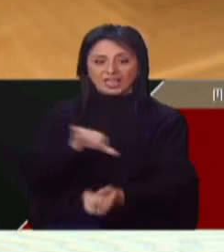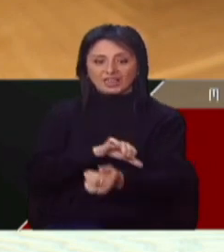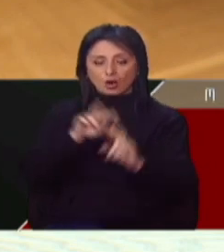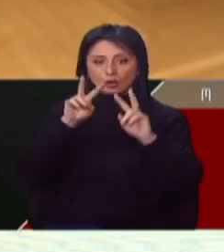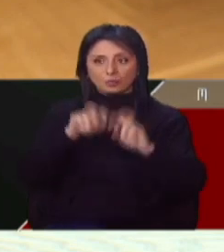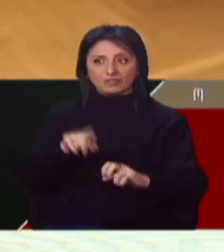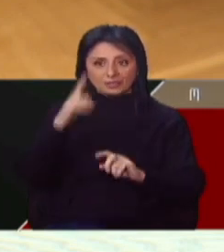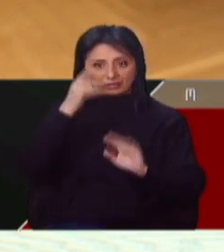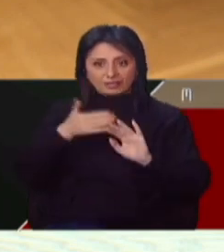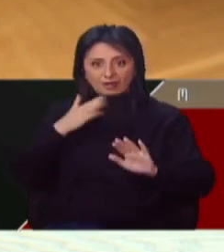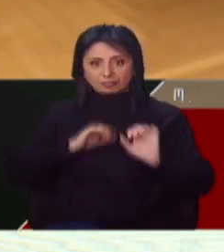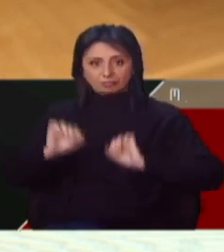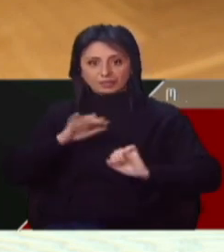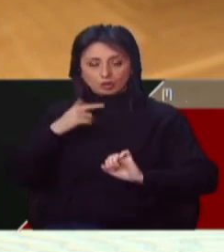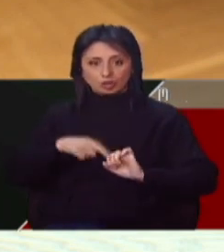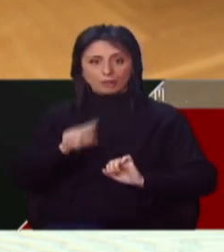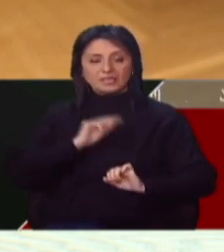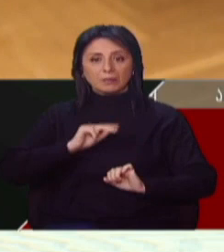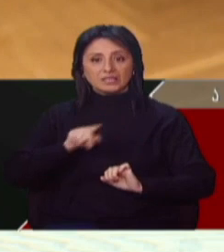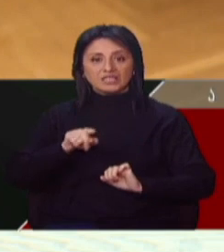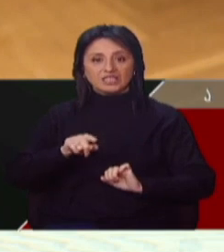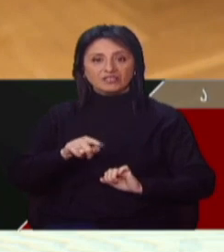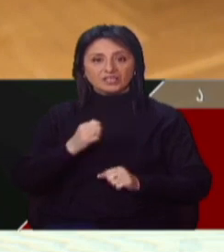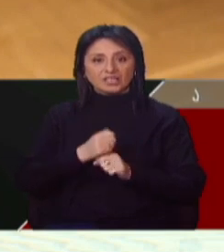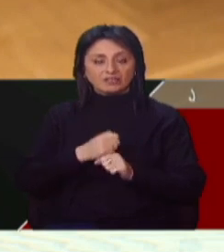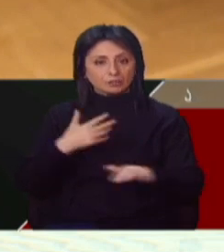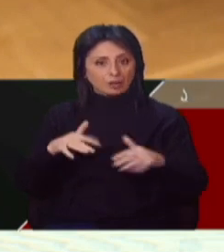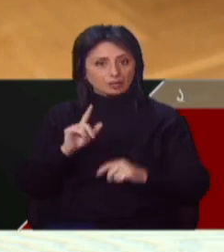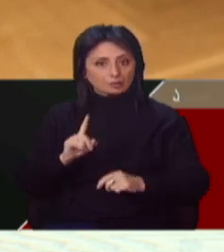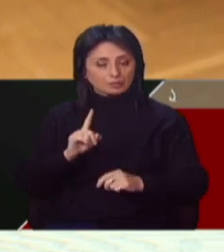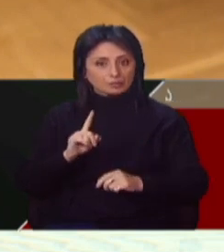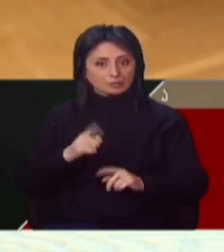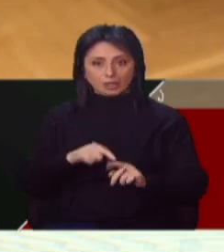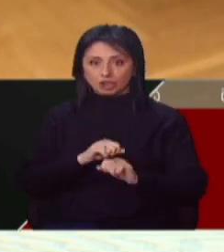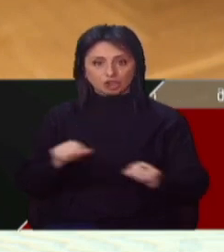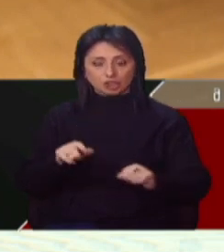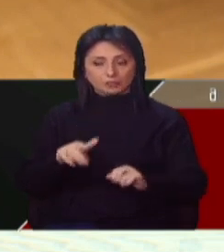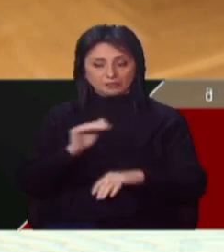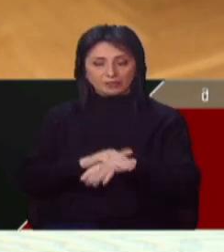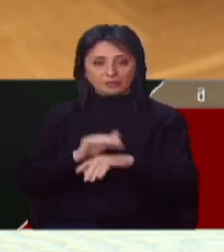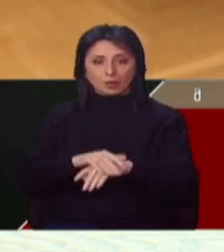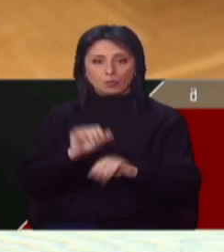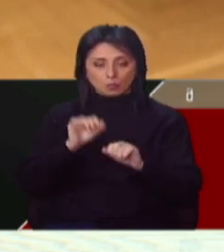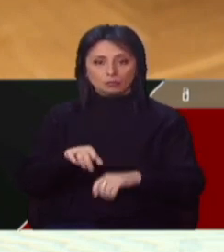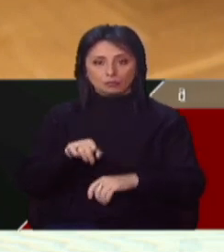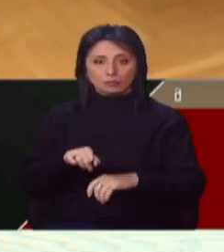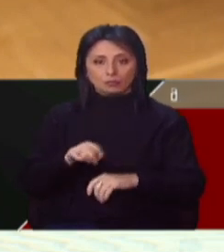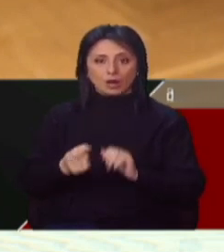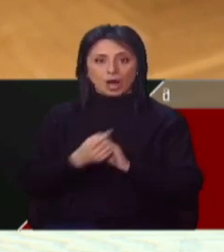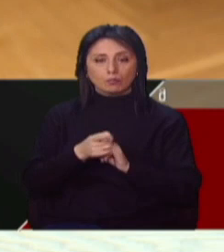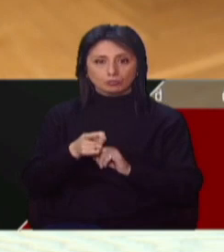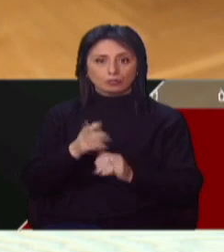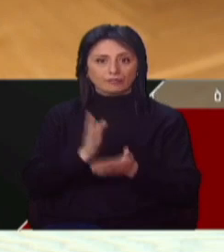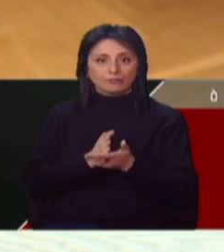și mulțumesc biscaulas tu stau isarideba, am sam sa hurs, hdis moțulats. Cel barseu de scare mă ebi, rodesat, am